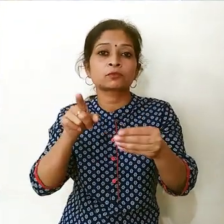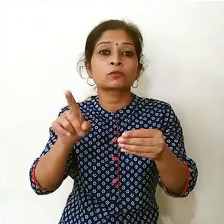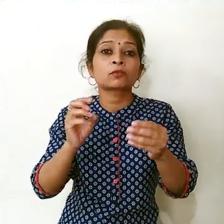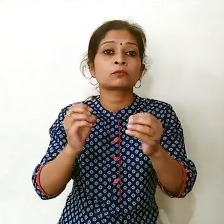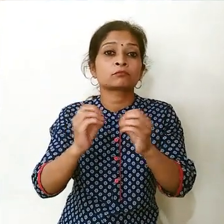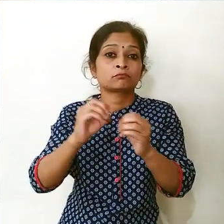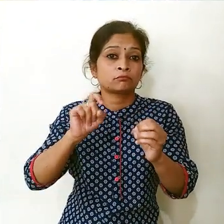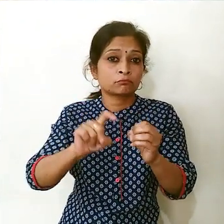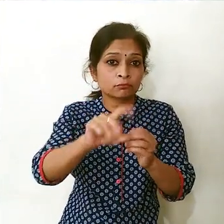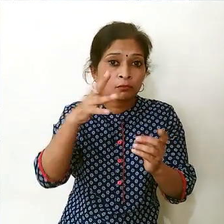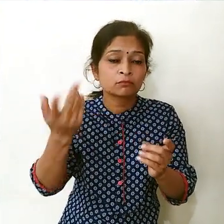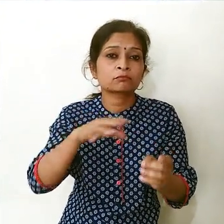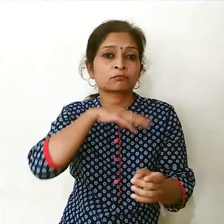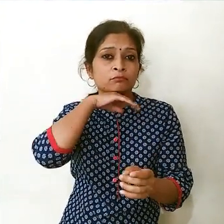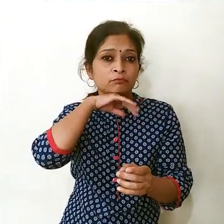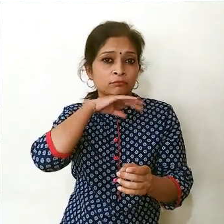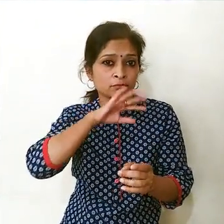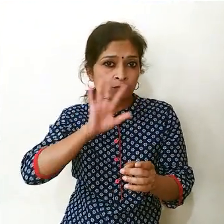सकते